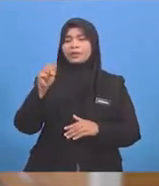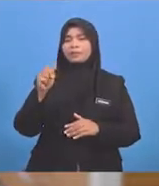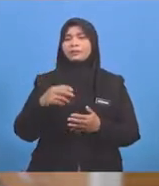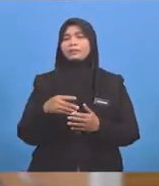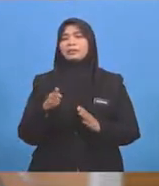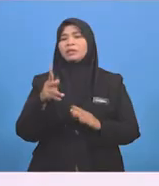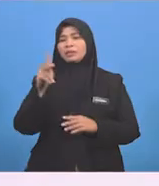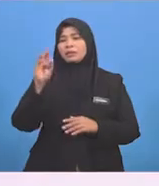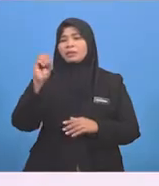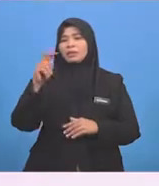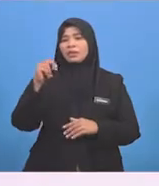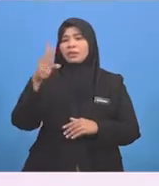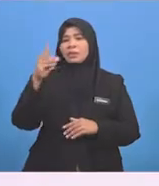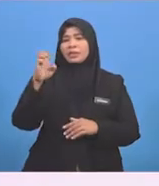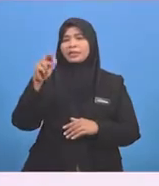pendidihan.